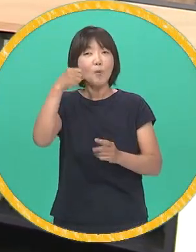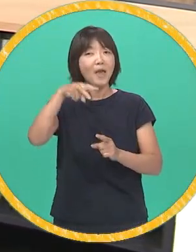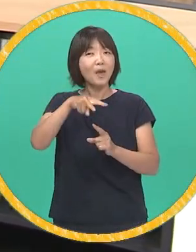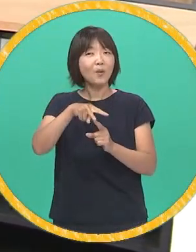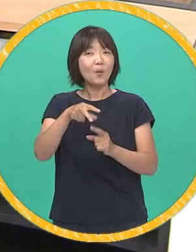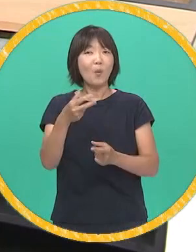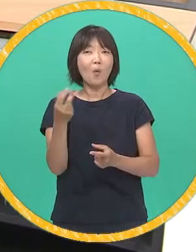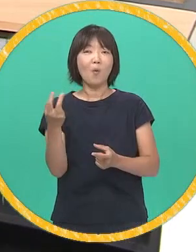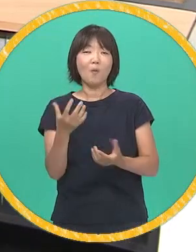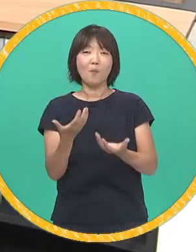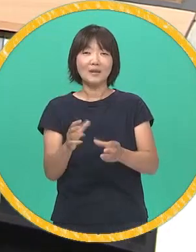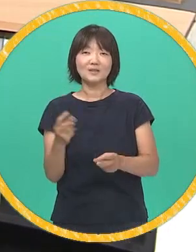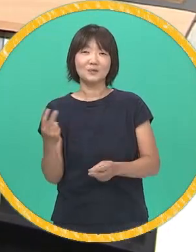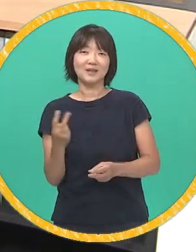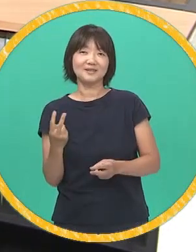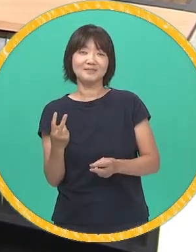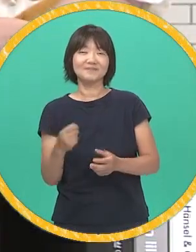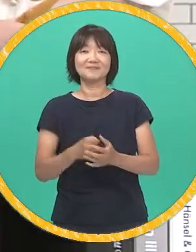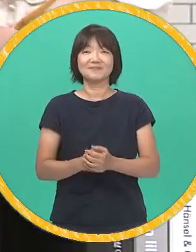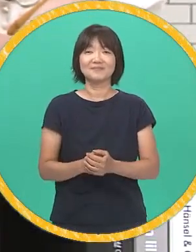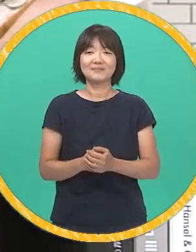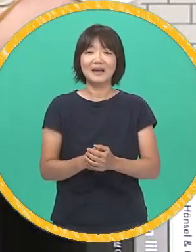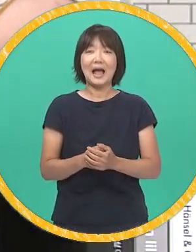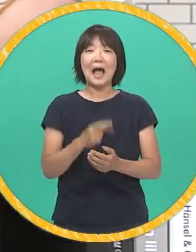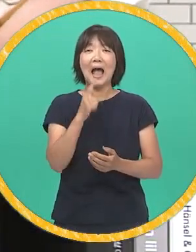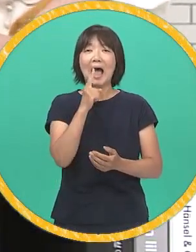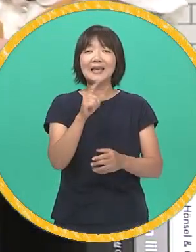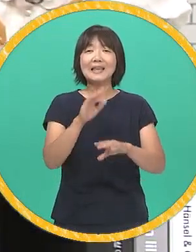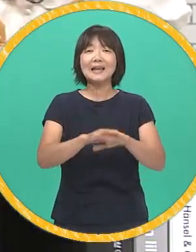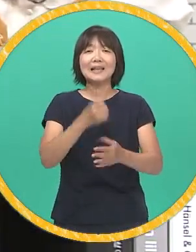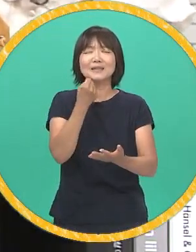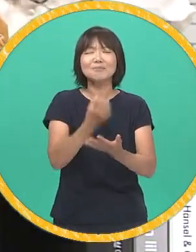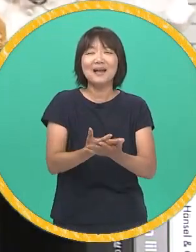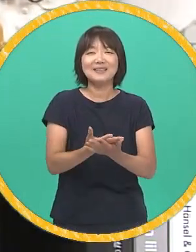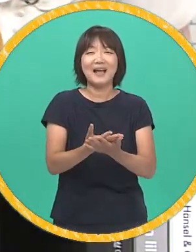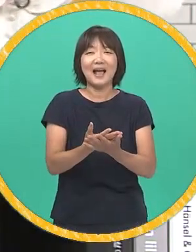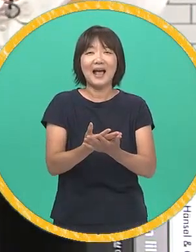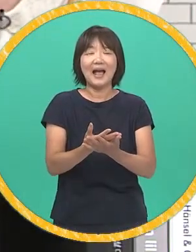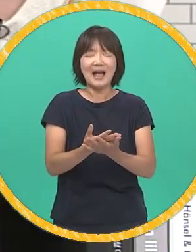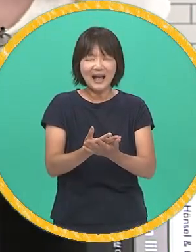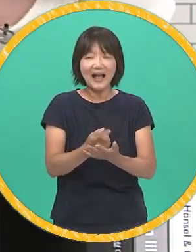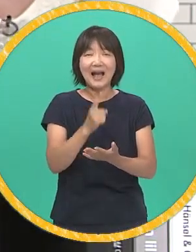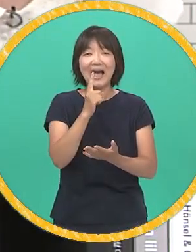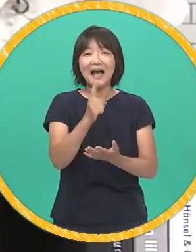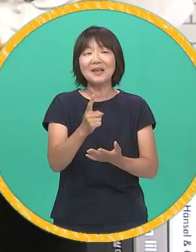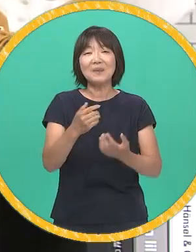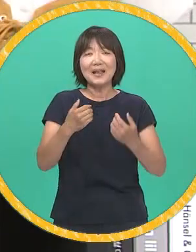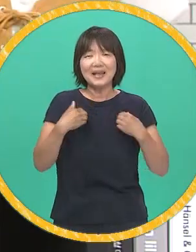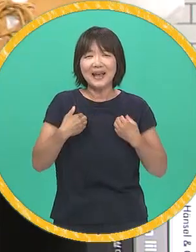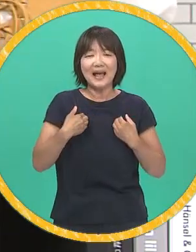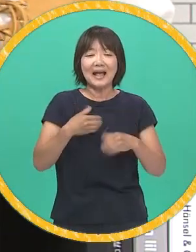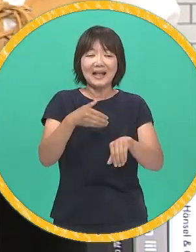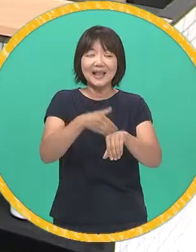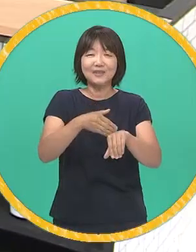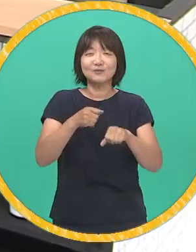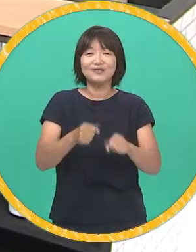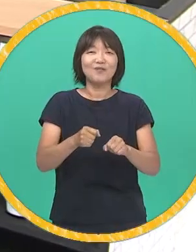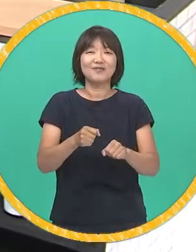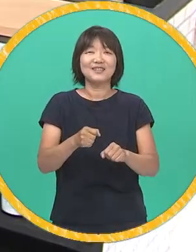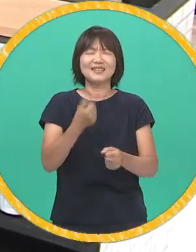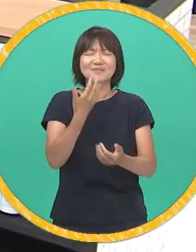です戦後あのが旬て言ったよりもだよなんだねえから政府いいにゃん編集したんだよっ